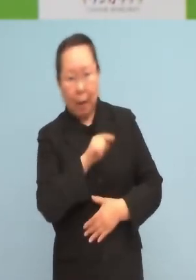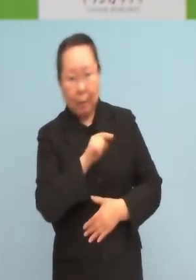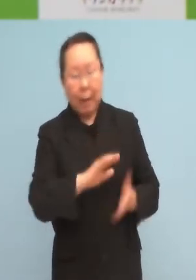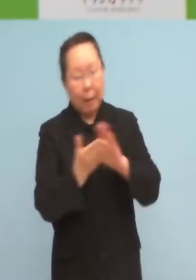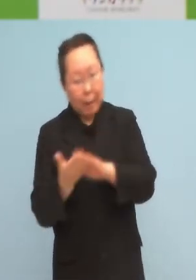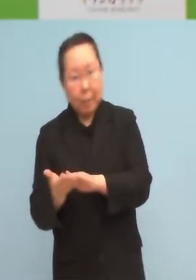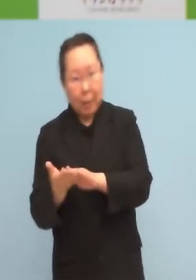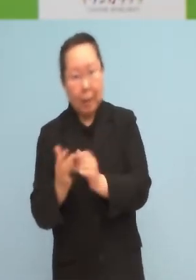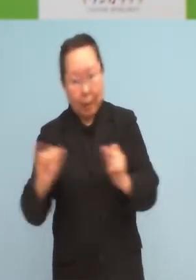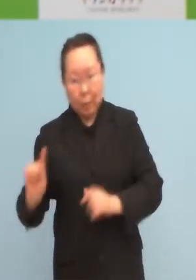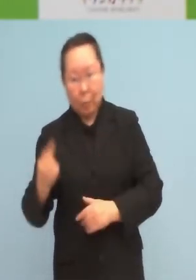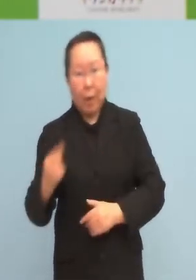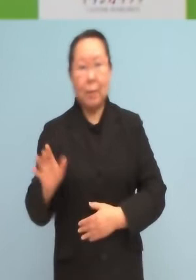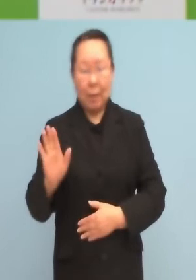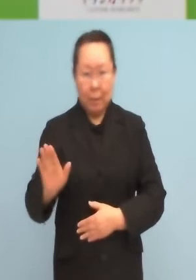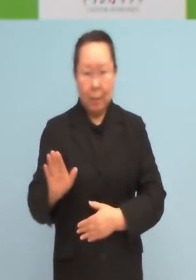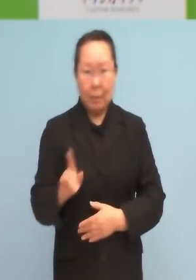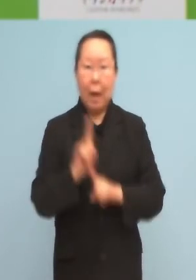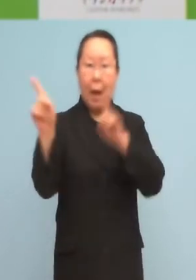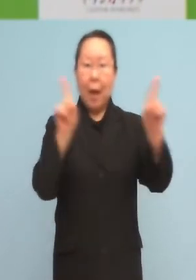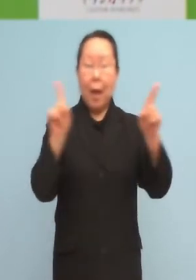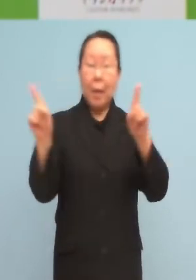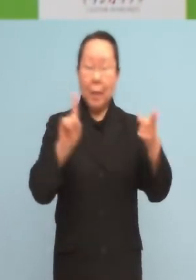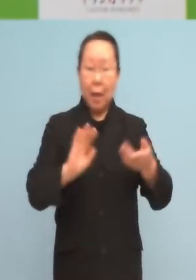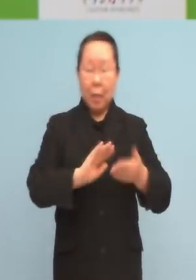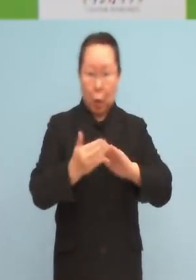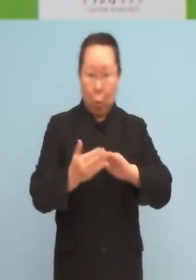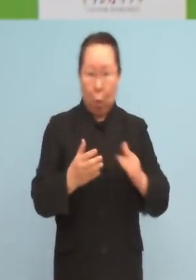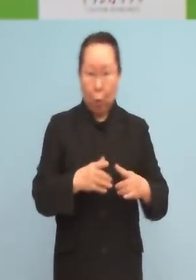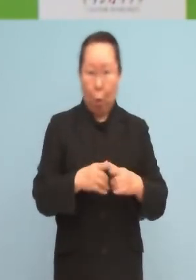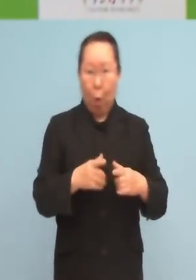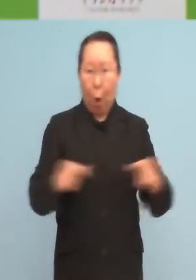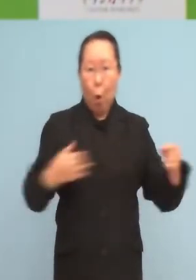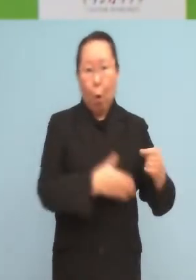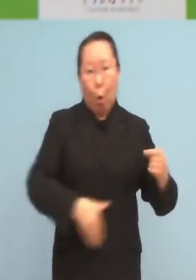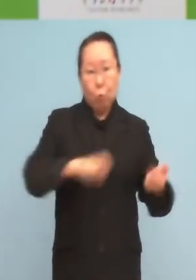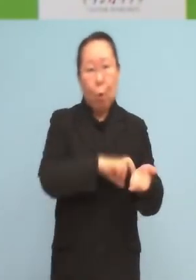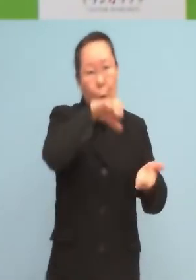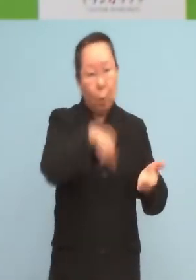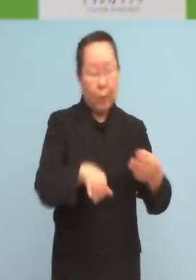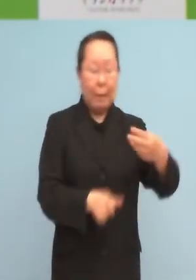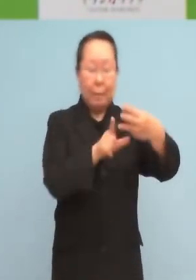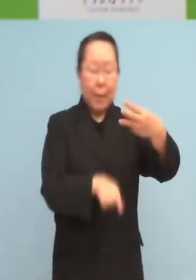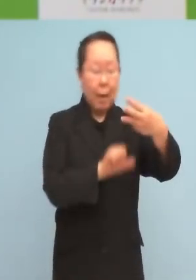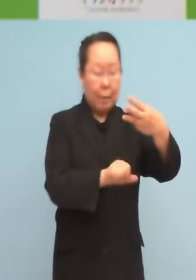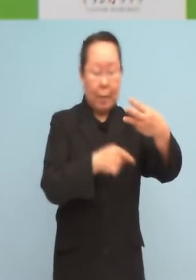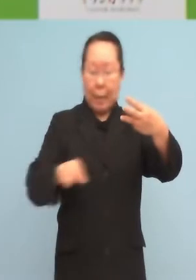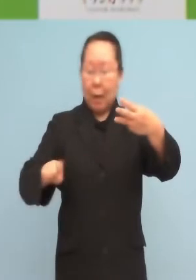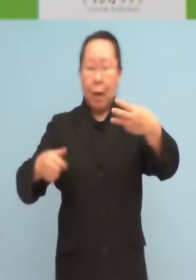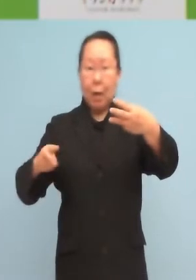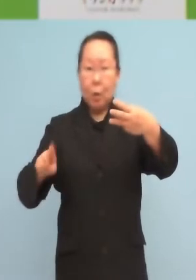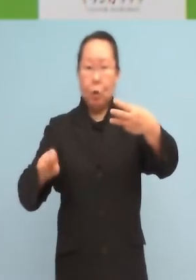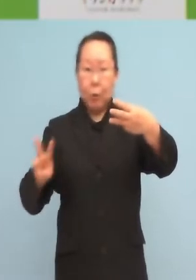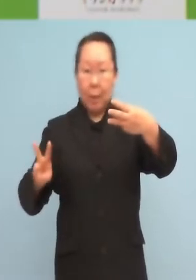。江差市町の国保病院におきまして、3月5日から13日にかけて入院患